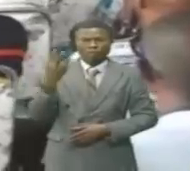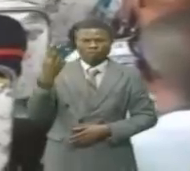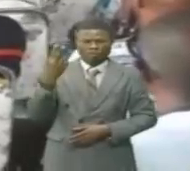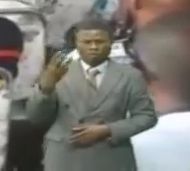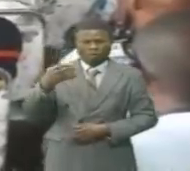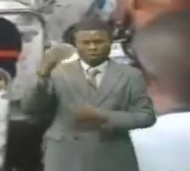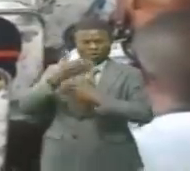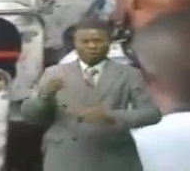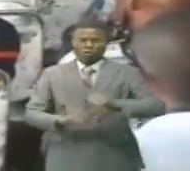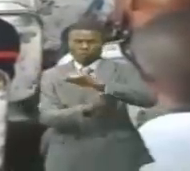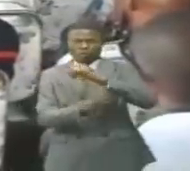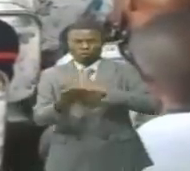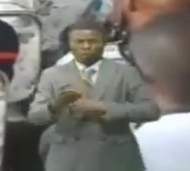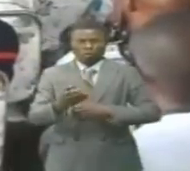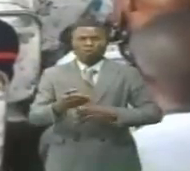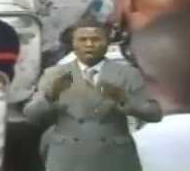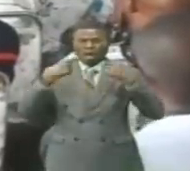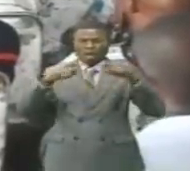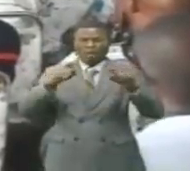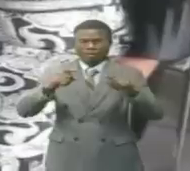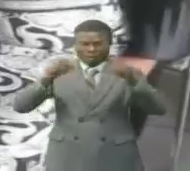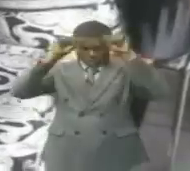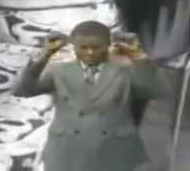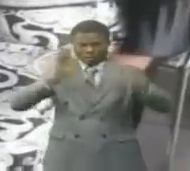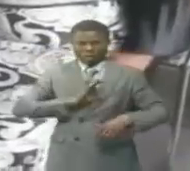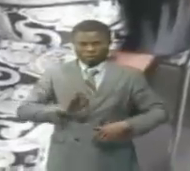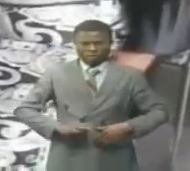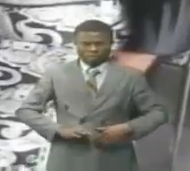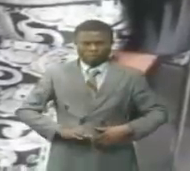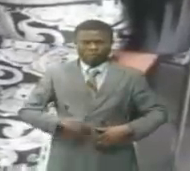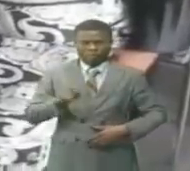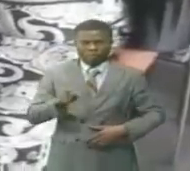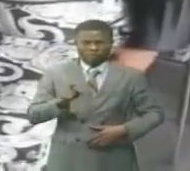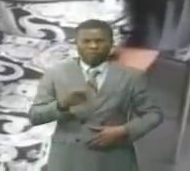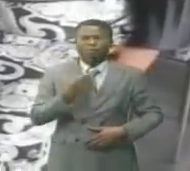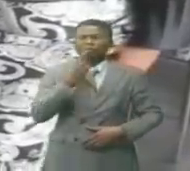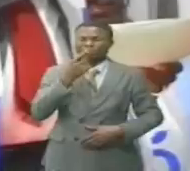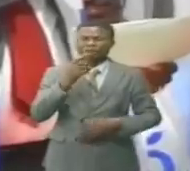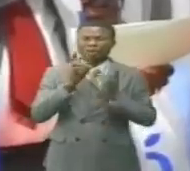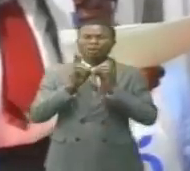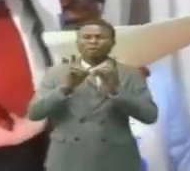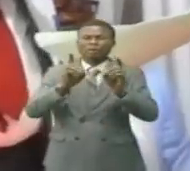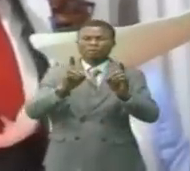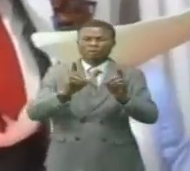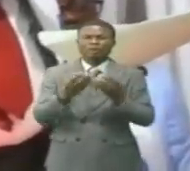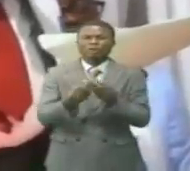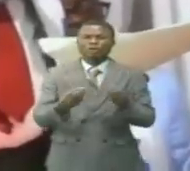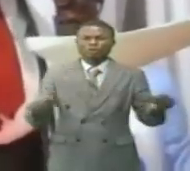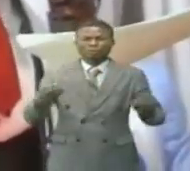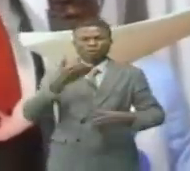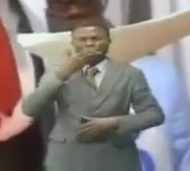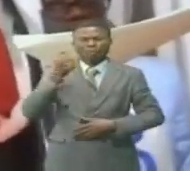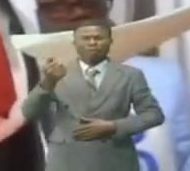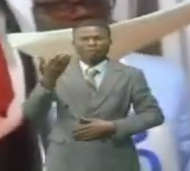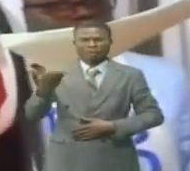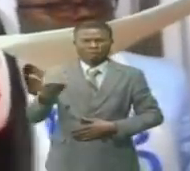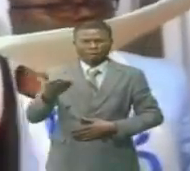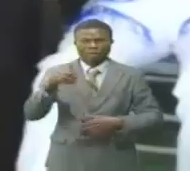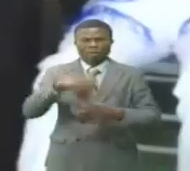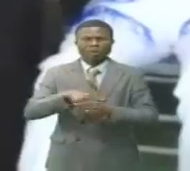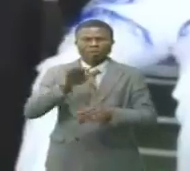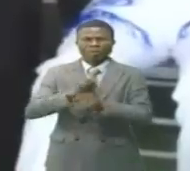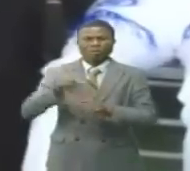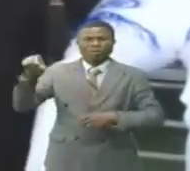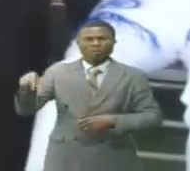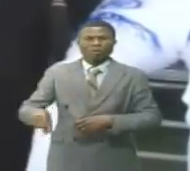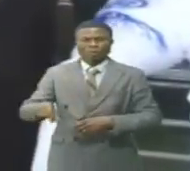le Rwanda, lancé tout récemment par le chef de l'État, Félix-Antoine Tshisekedi Tshilombo, a trouvé un écho favorable dans plusieurs